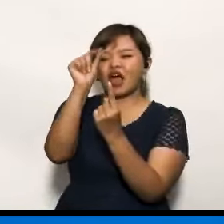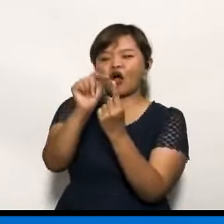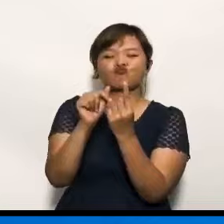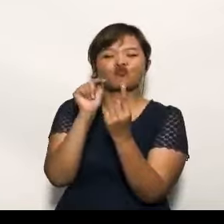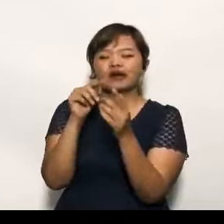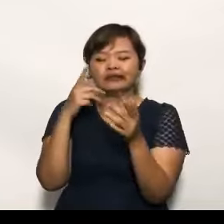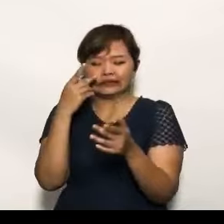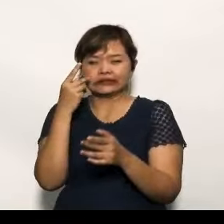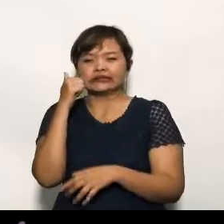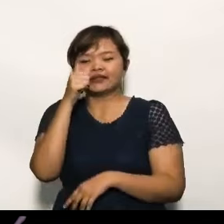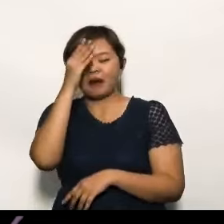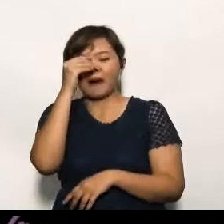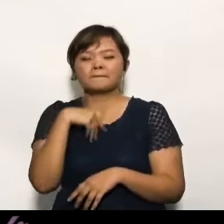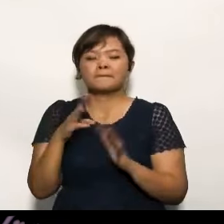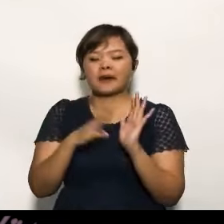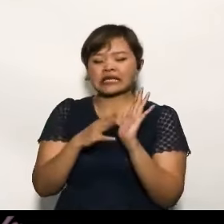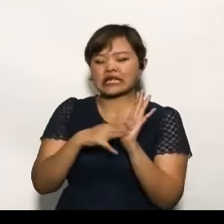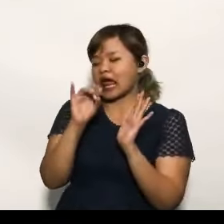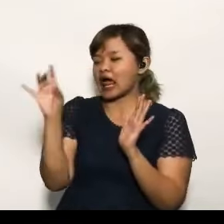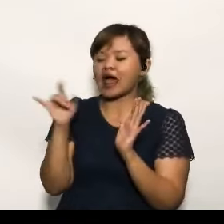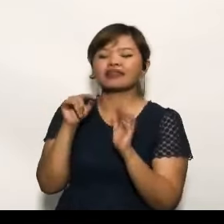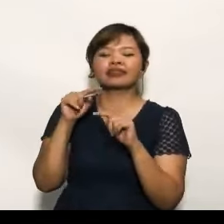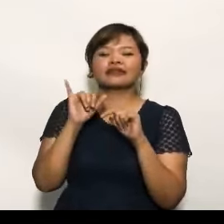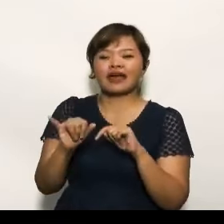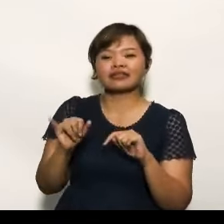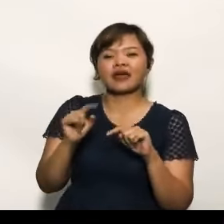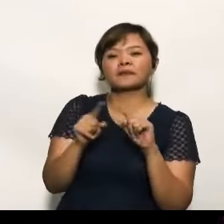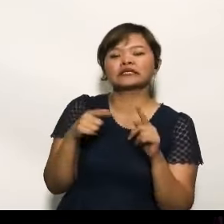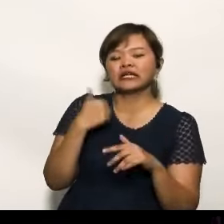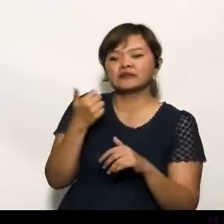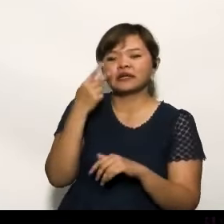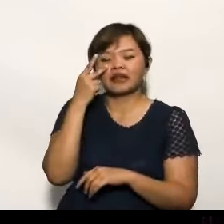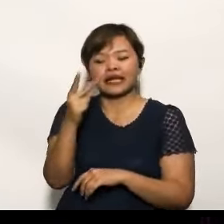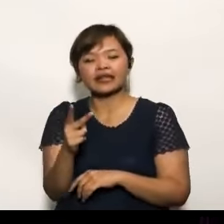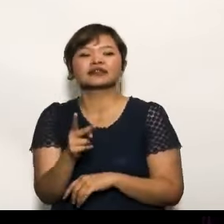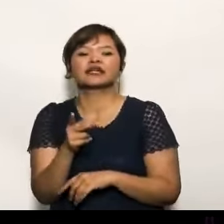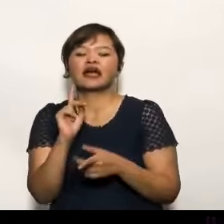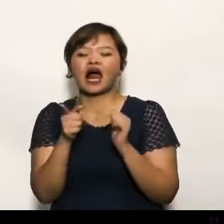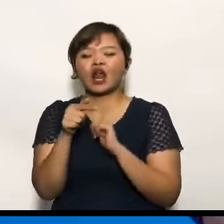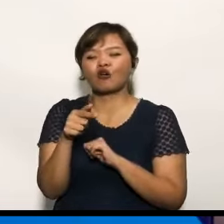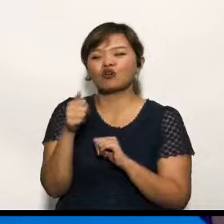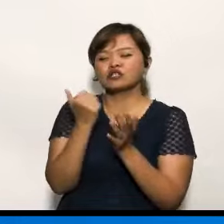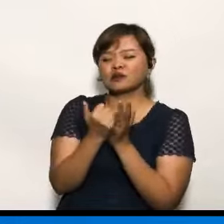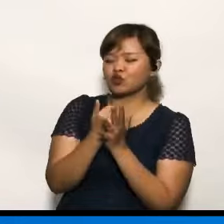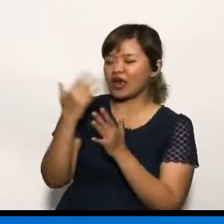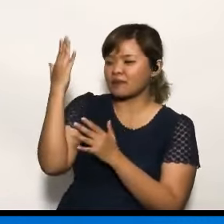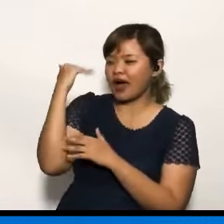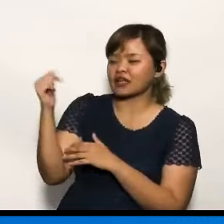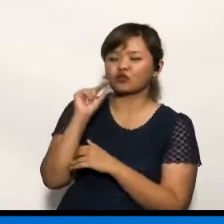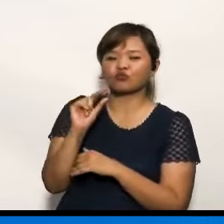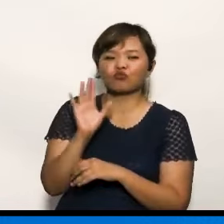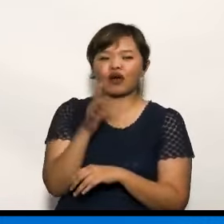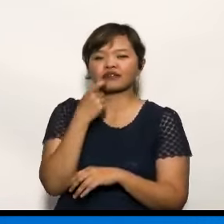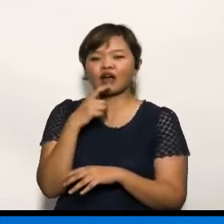hadapi. Mereka bisa melihat see through all that. Mereka bisa melihat bahwa mereka dipanggil bukan cuma